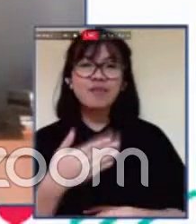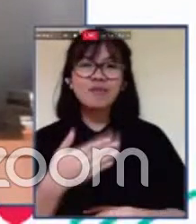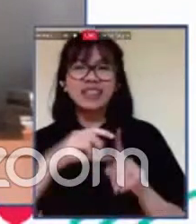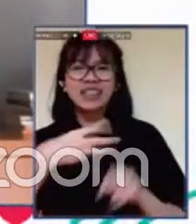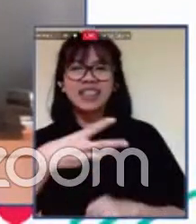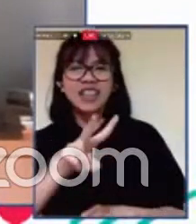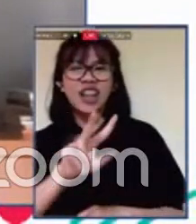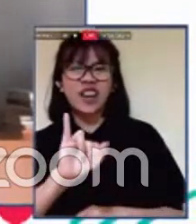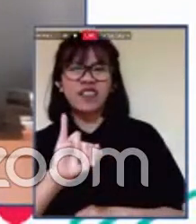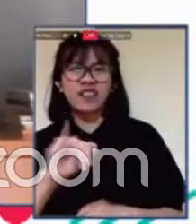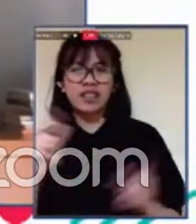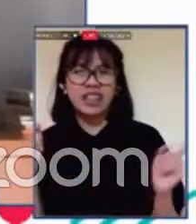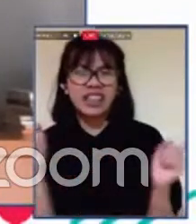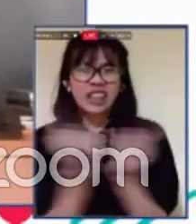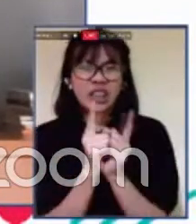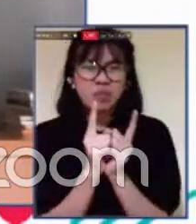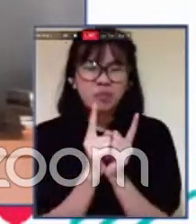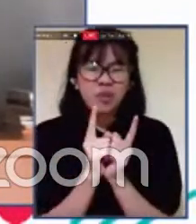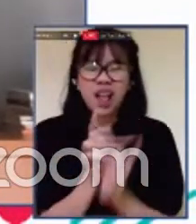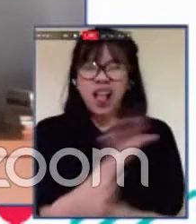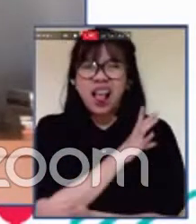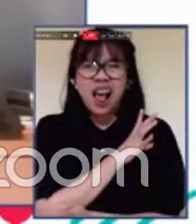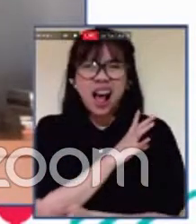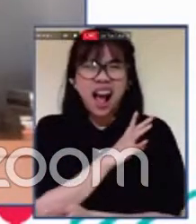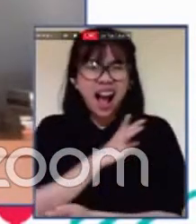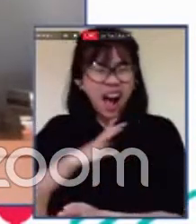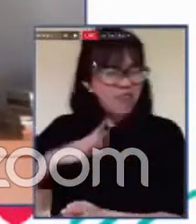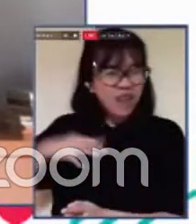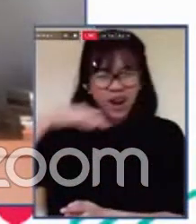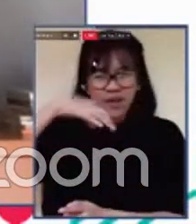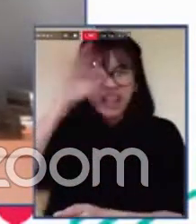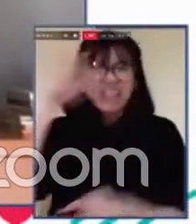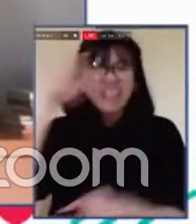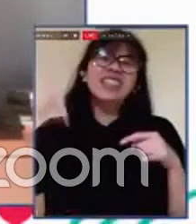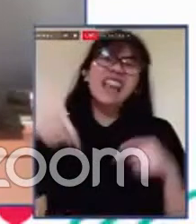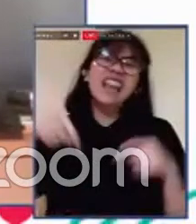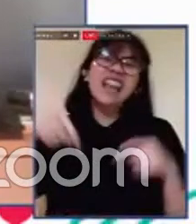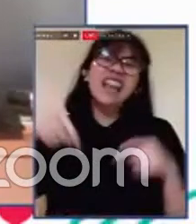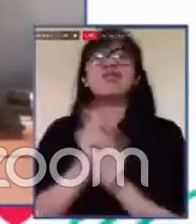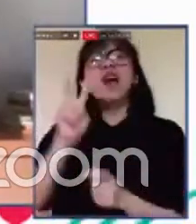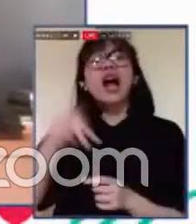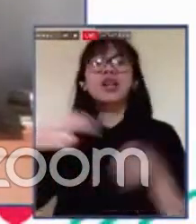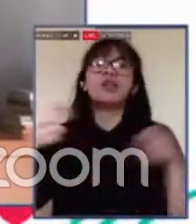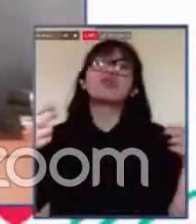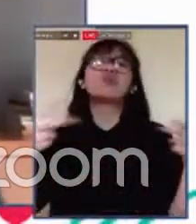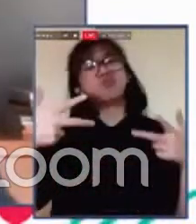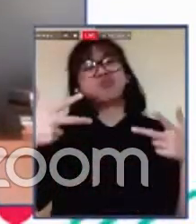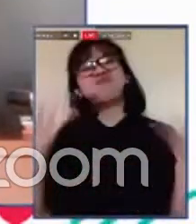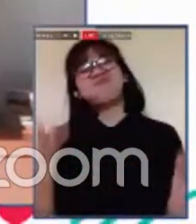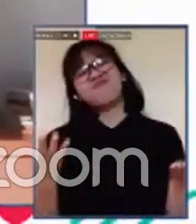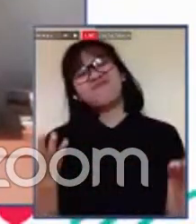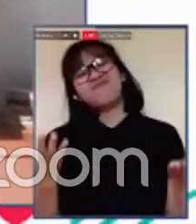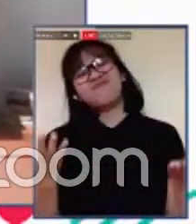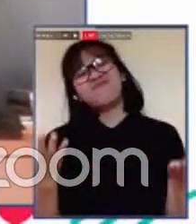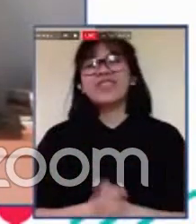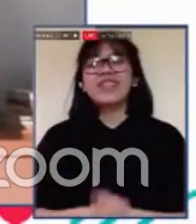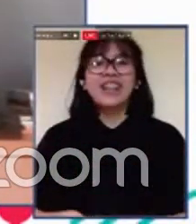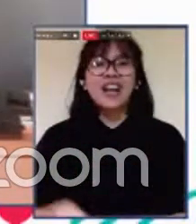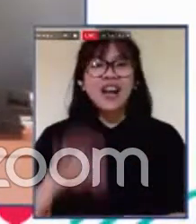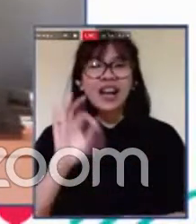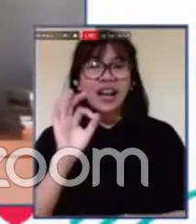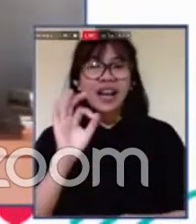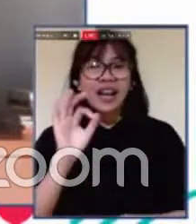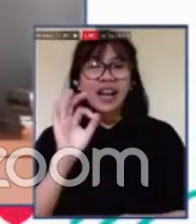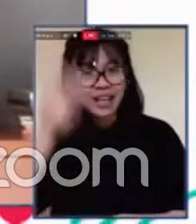bersua, kita bersuanya lewat screen to screen. Siapa? Oke, assalamualaikum